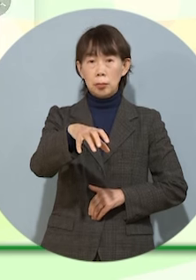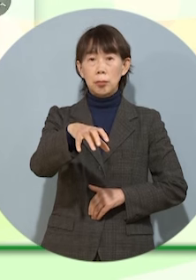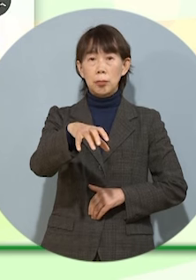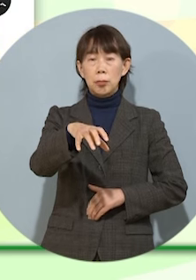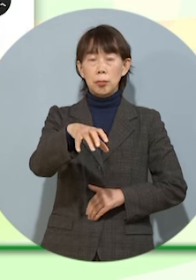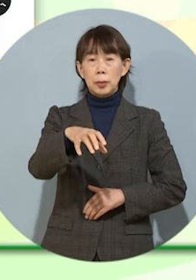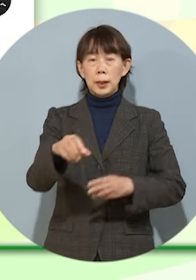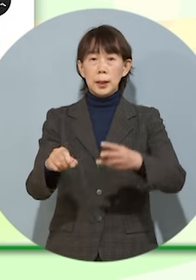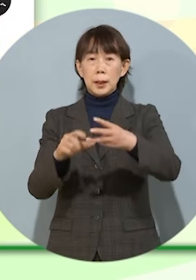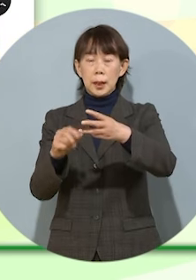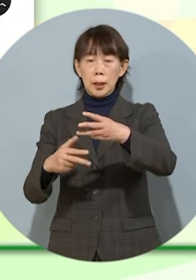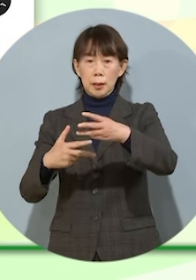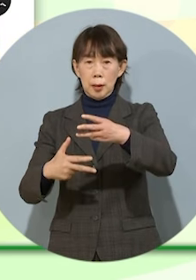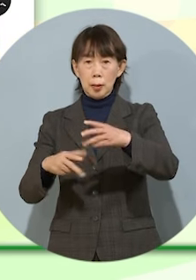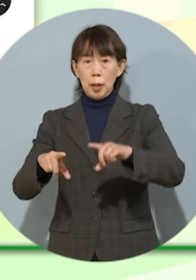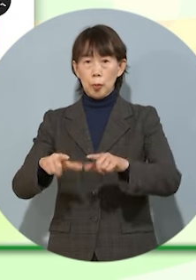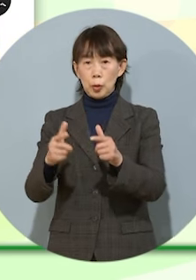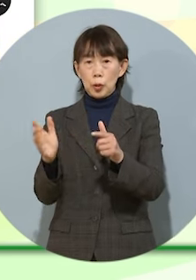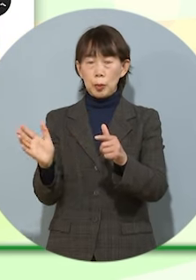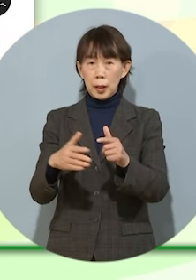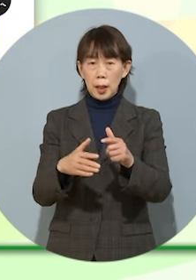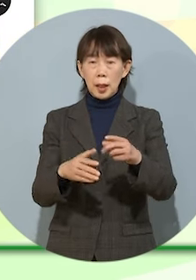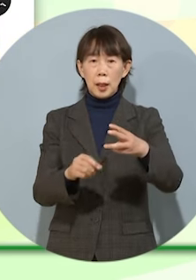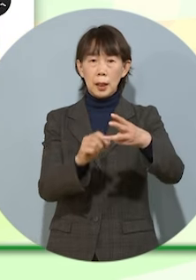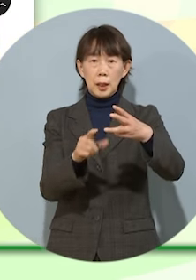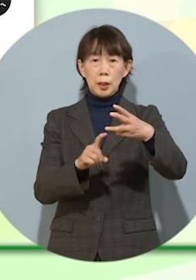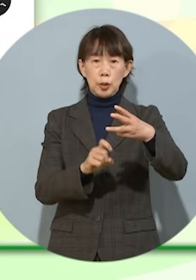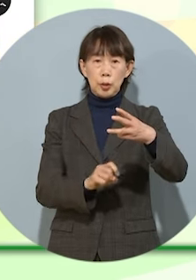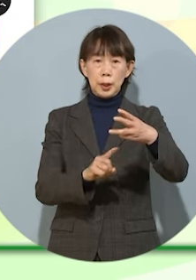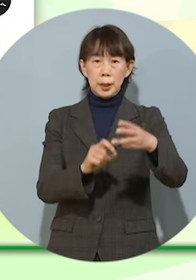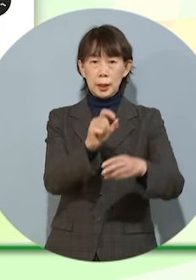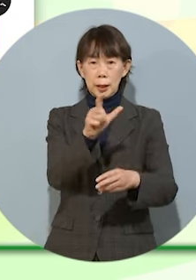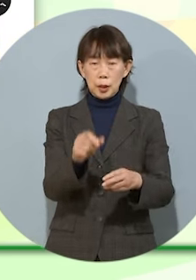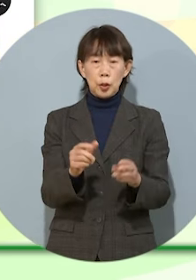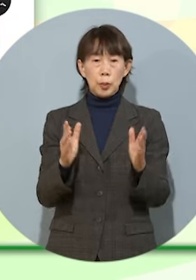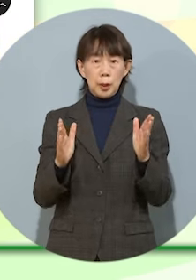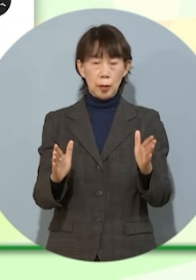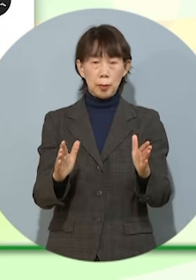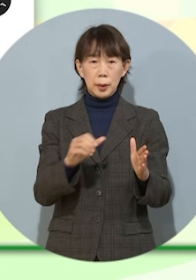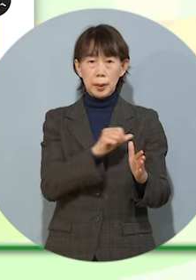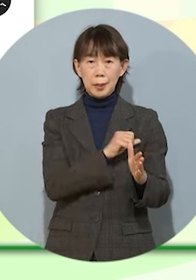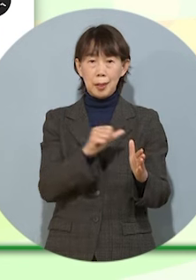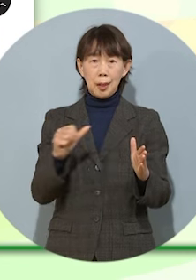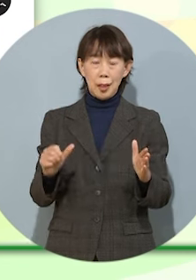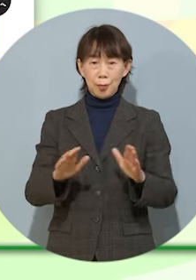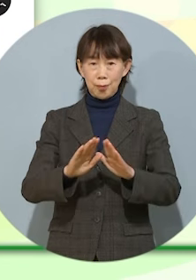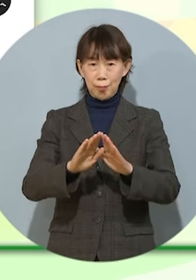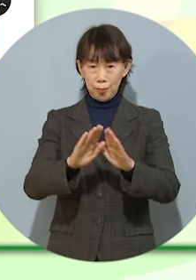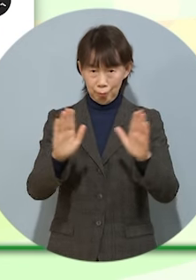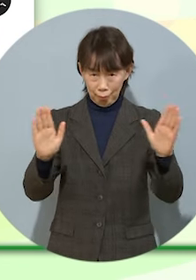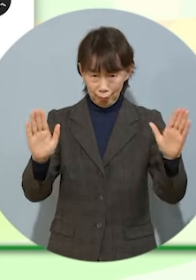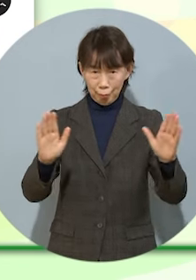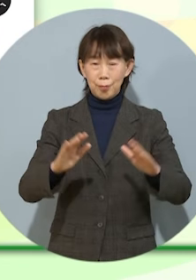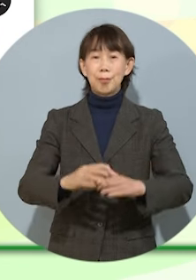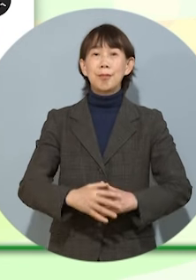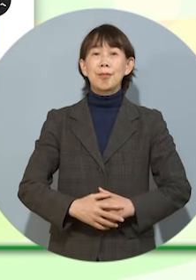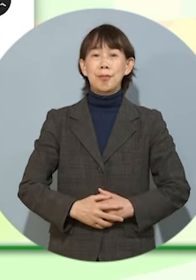て3月7日木曜日から11日月曜日まで5日間開催いたします